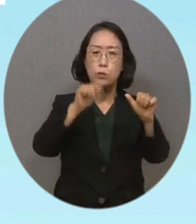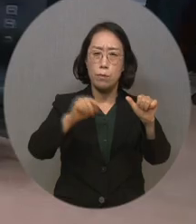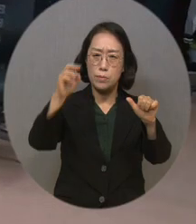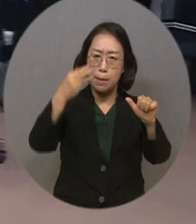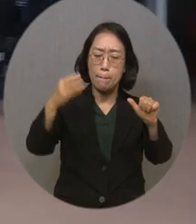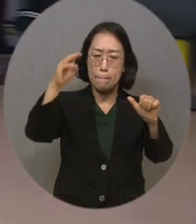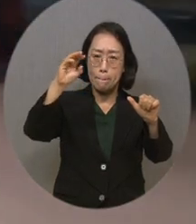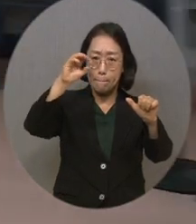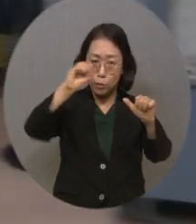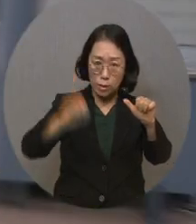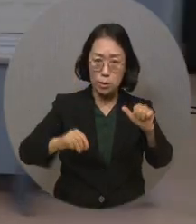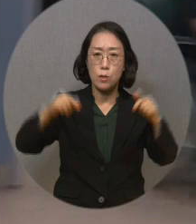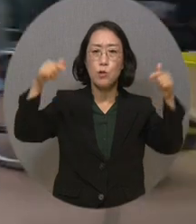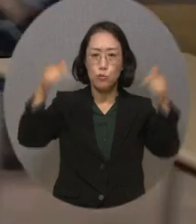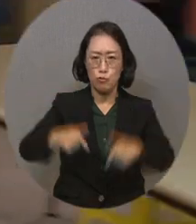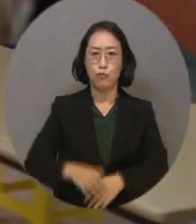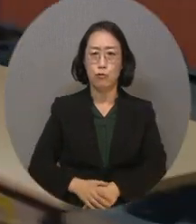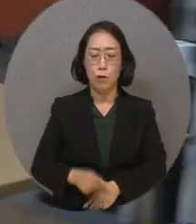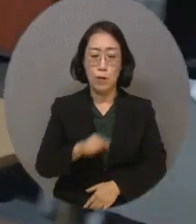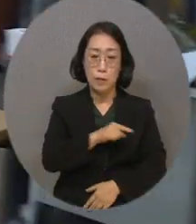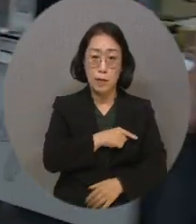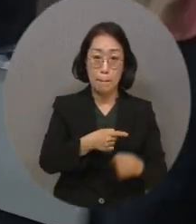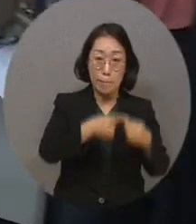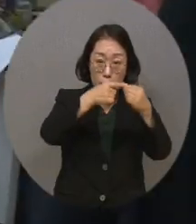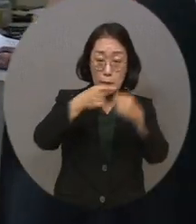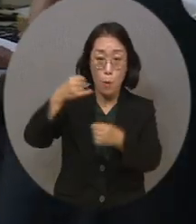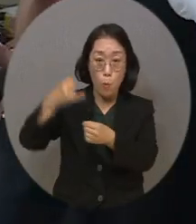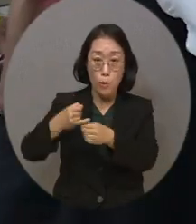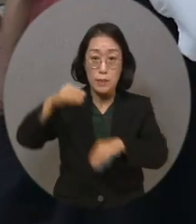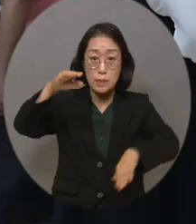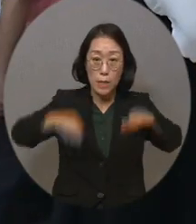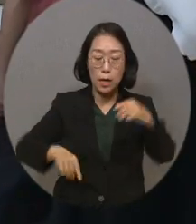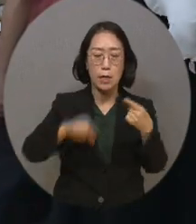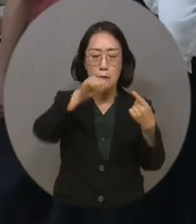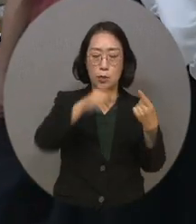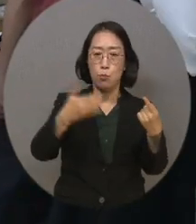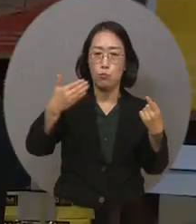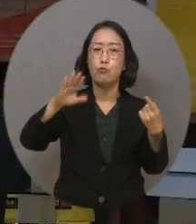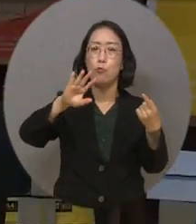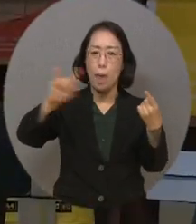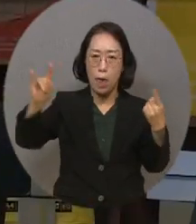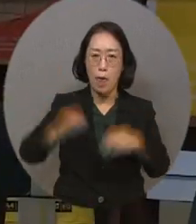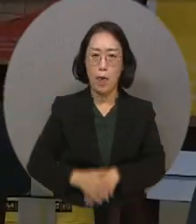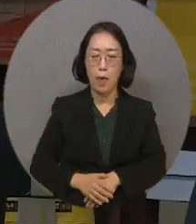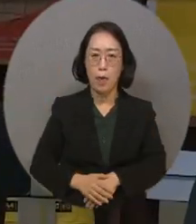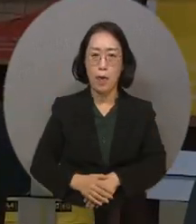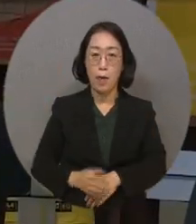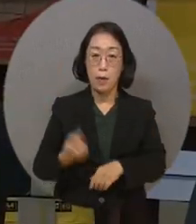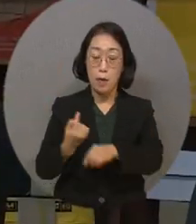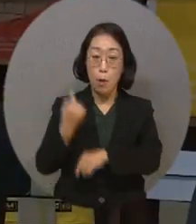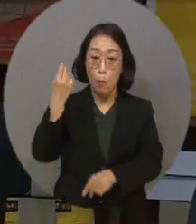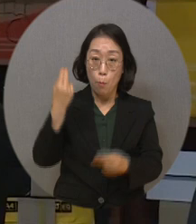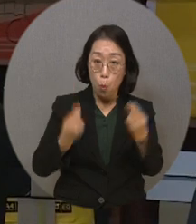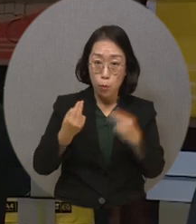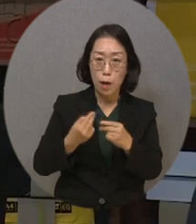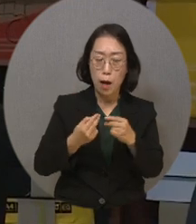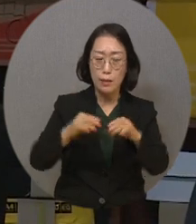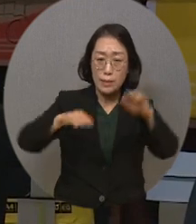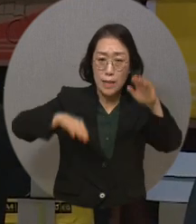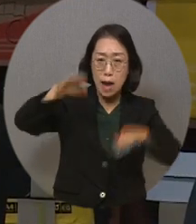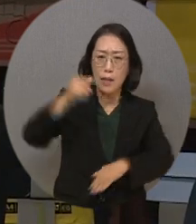하락했고 최상위와 최하위 지자체 점수 격차는 1.9배로 지난 조사 1.4배에 비해 커진